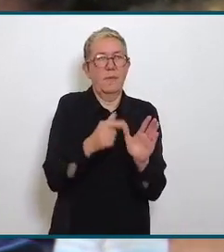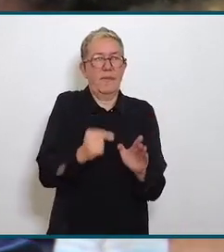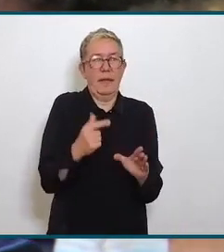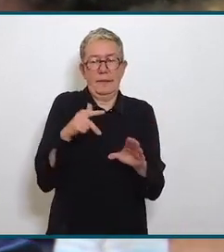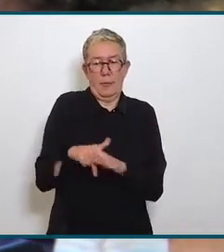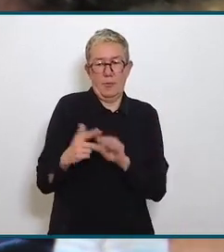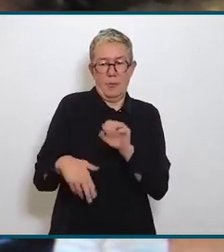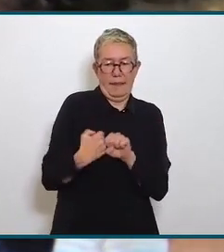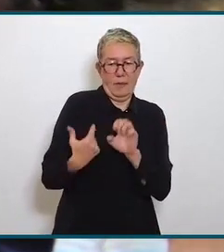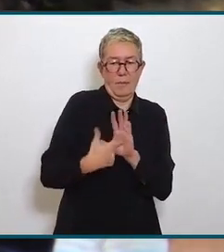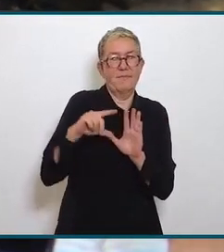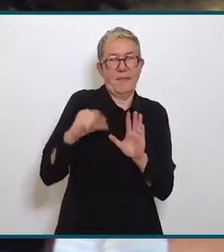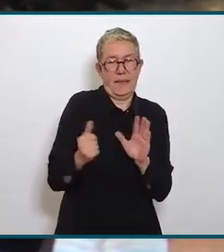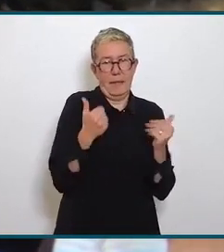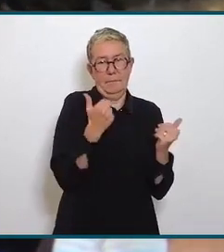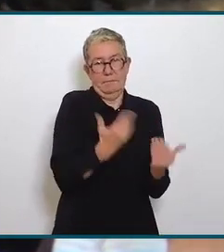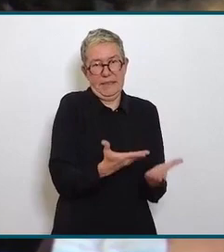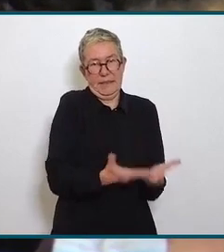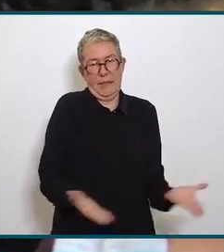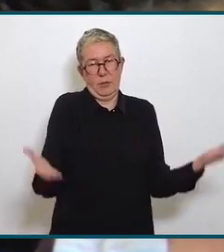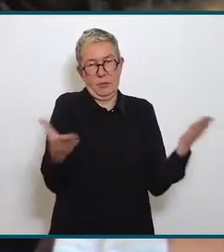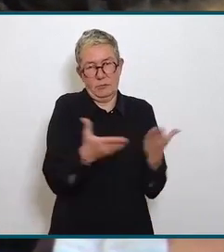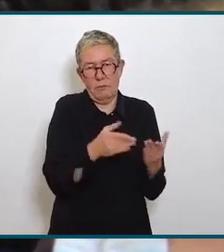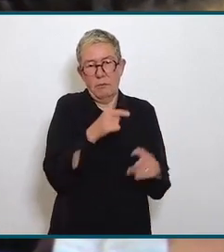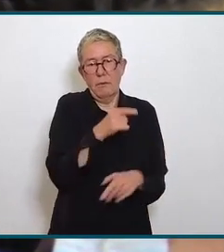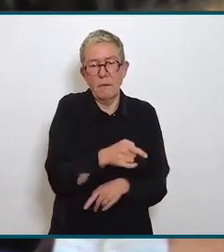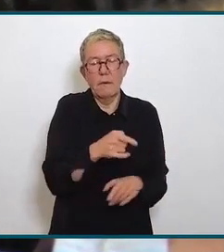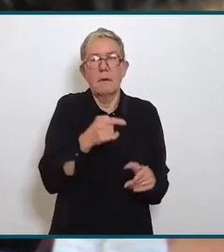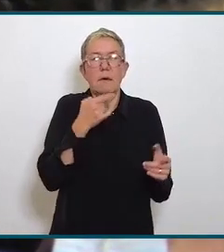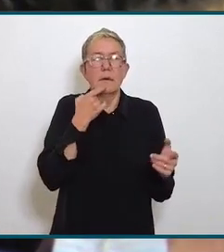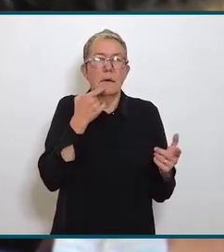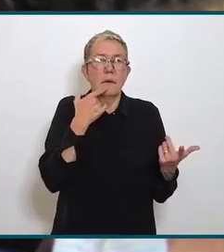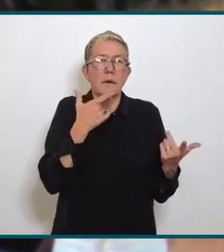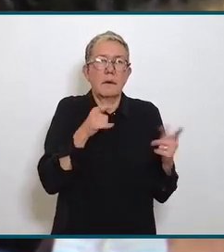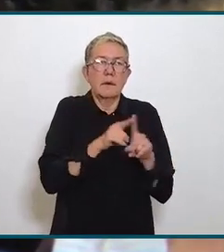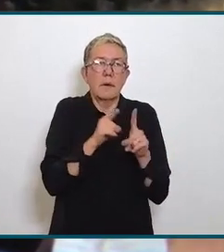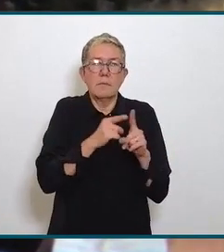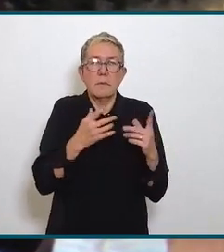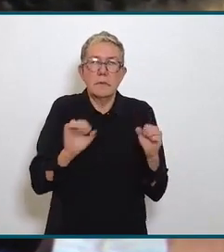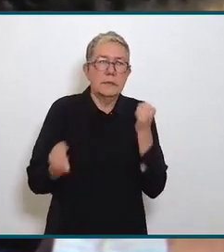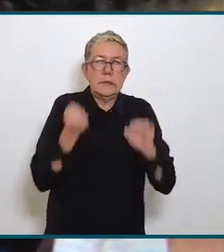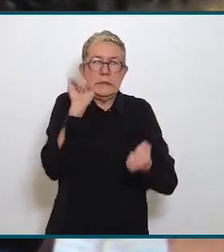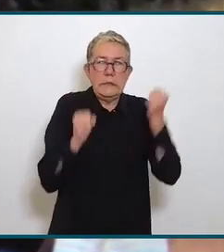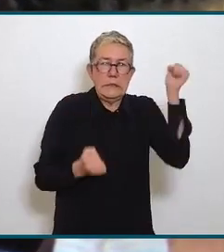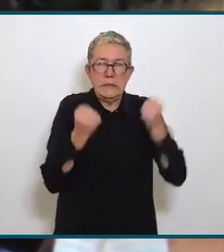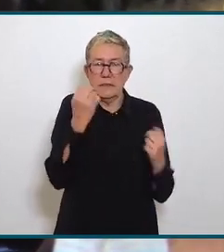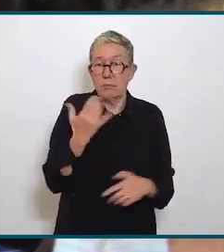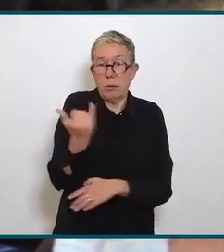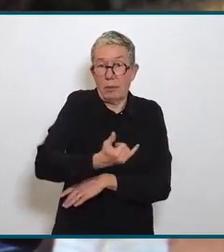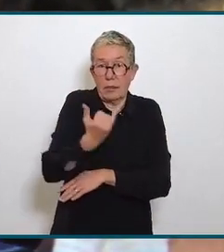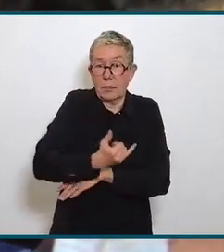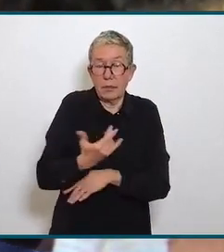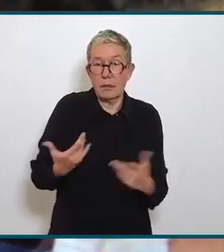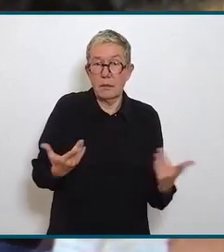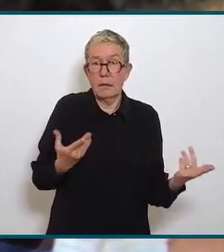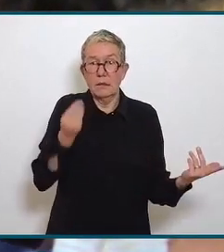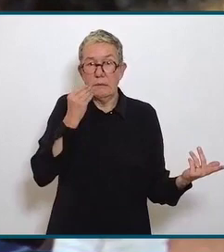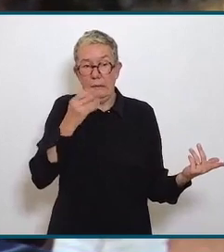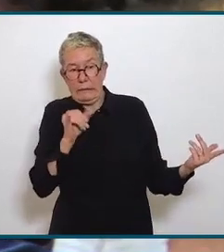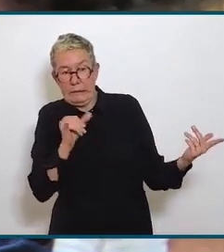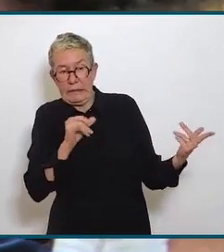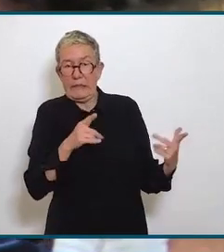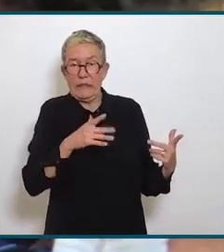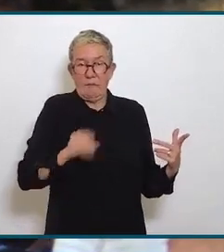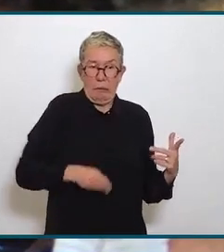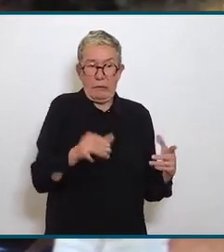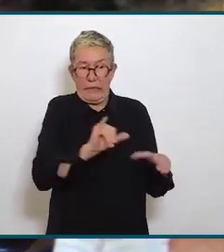2021. Il ne s'agit pas de gesticuler dans tous les sens en agitant des drapeaux de savoir à qui sera le plus sécuritaire